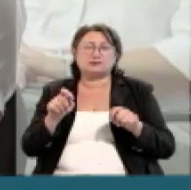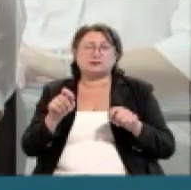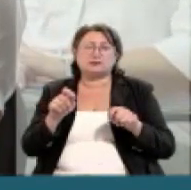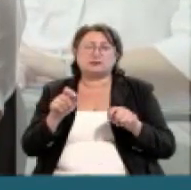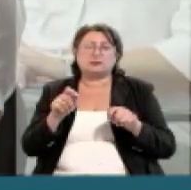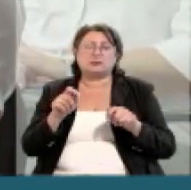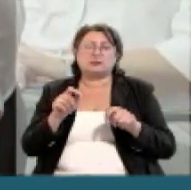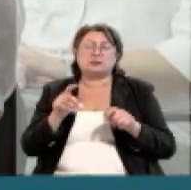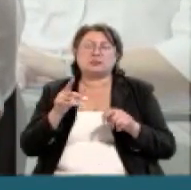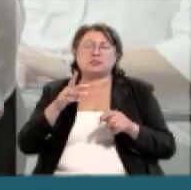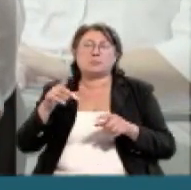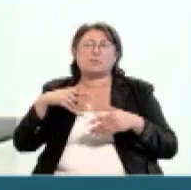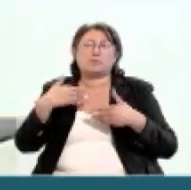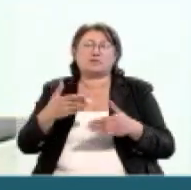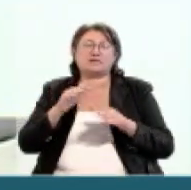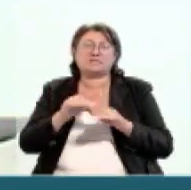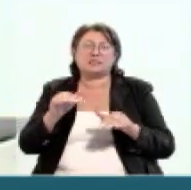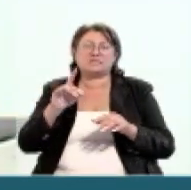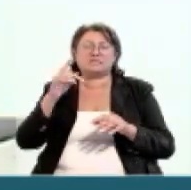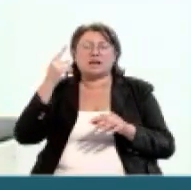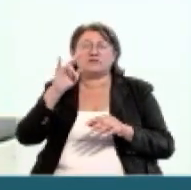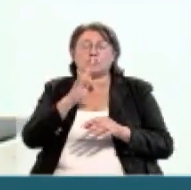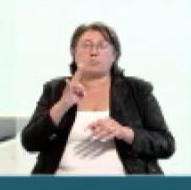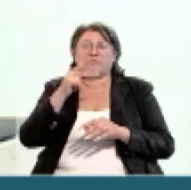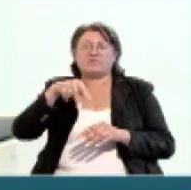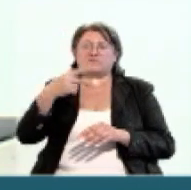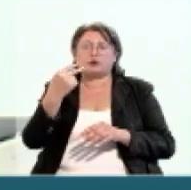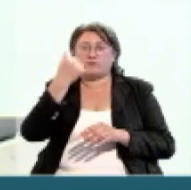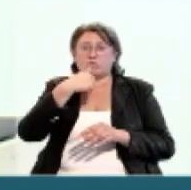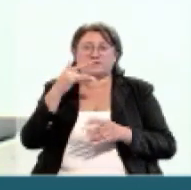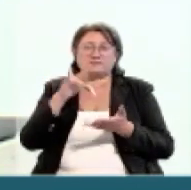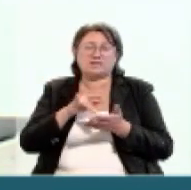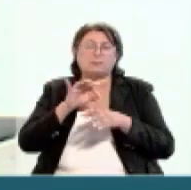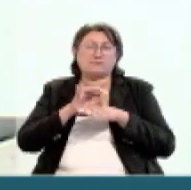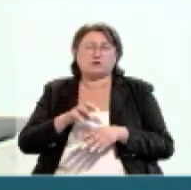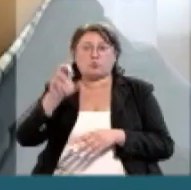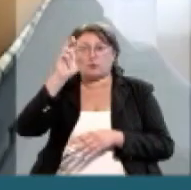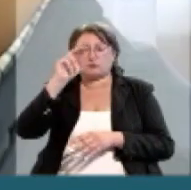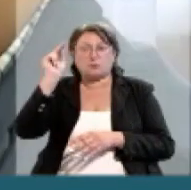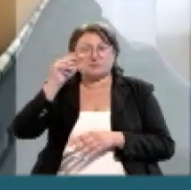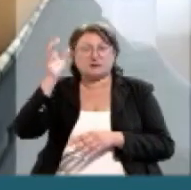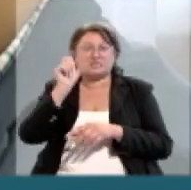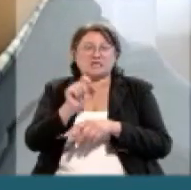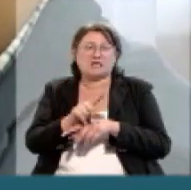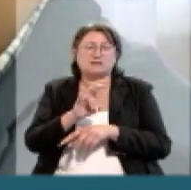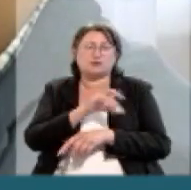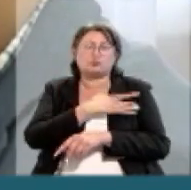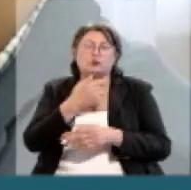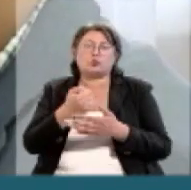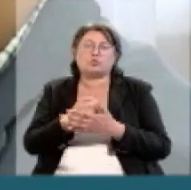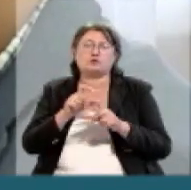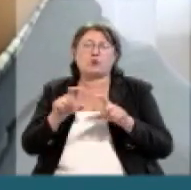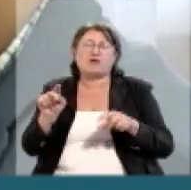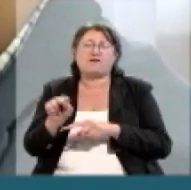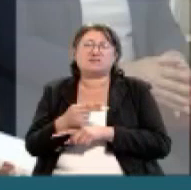2022 жылдың қараша айынан бастап орталық мектепке дейінгі тәрбие мен оқыту қызметтері бойынша мемлекеттік білім беру тапсырысын іске асырады.